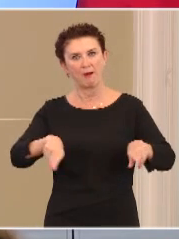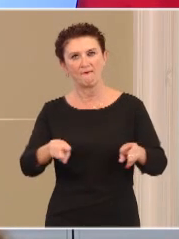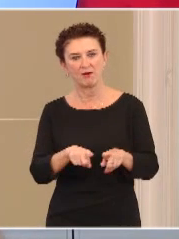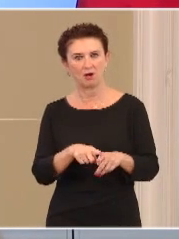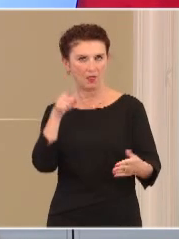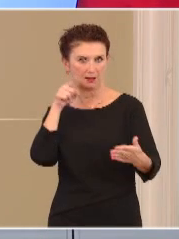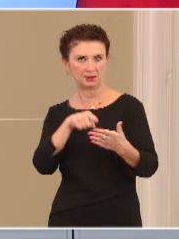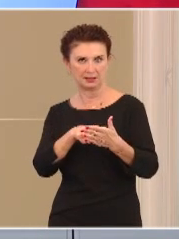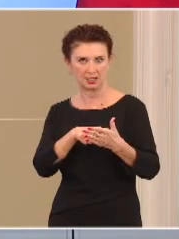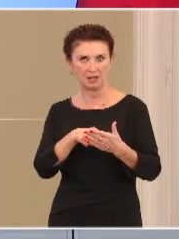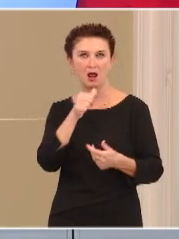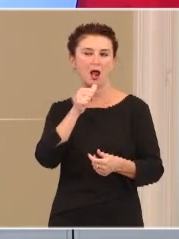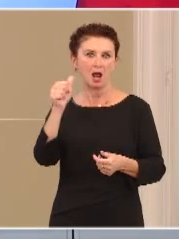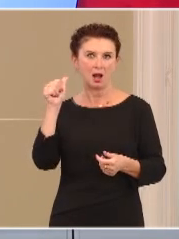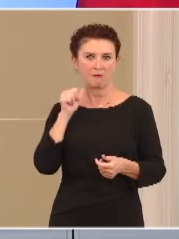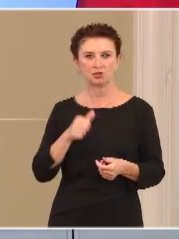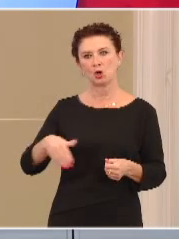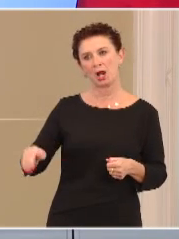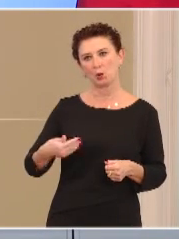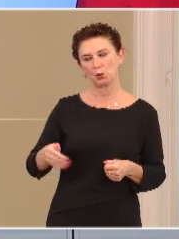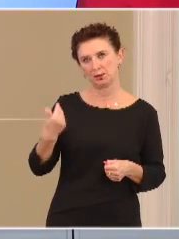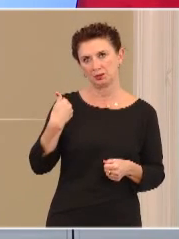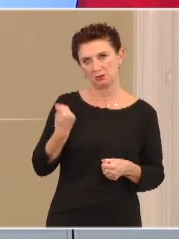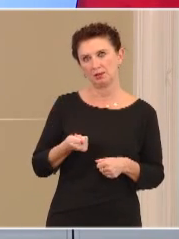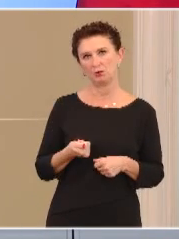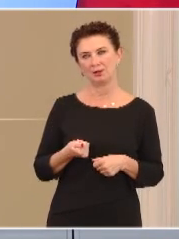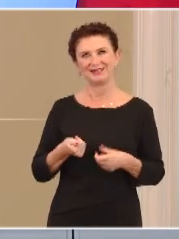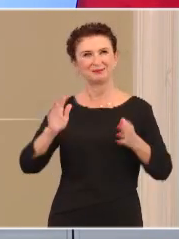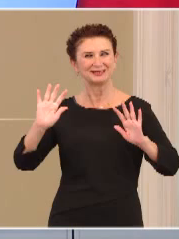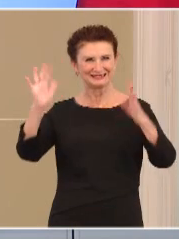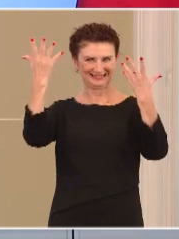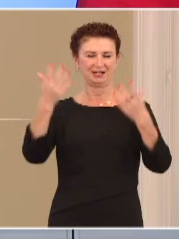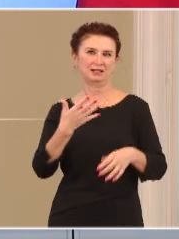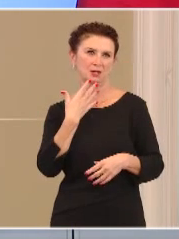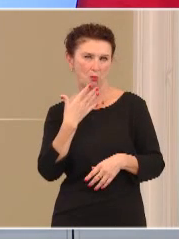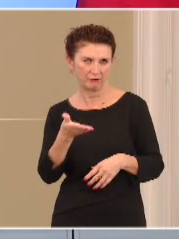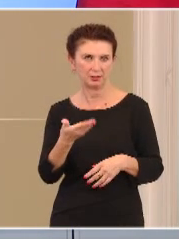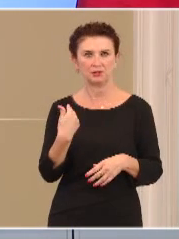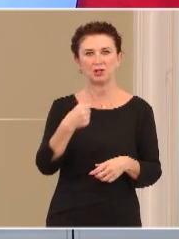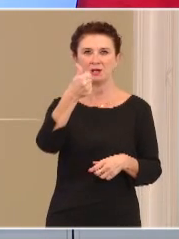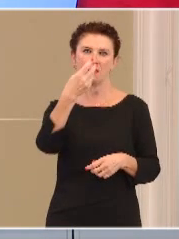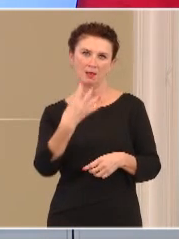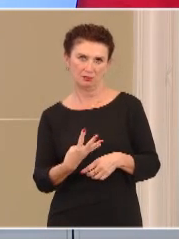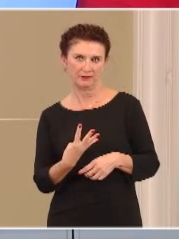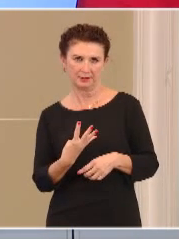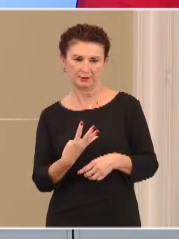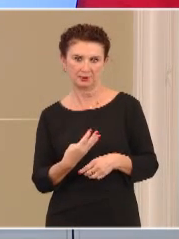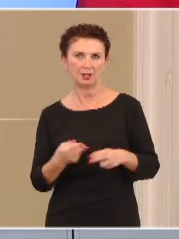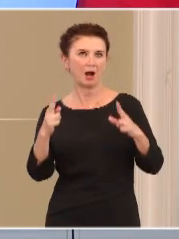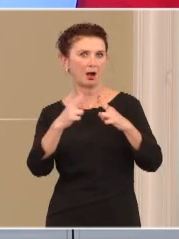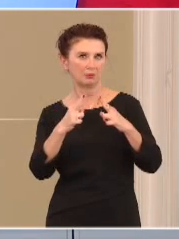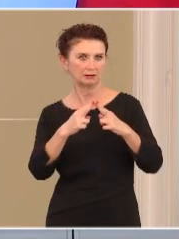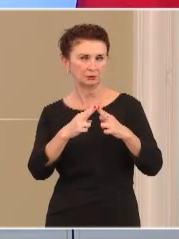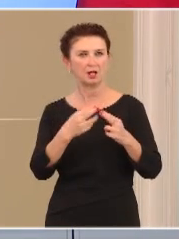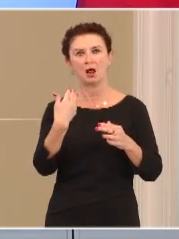masówki i oni twierdzą, że 1/4 porozumienia do tej pory została wykonana. Jak mówili, nie zgodzą się już na likwidację